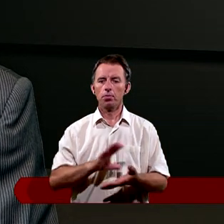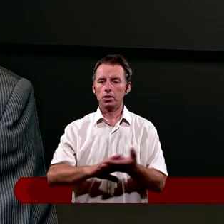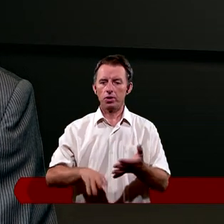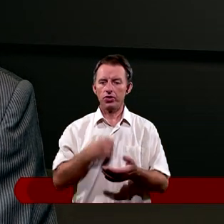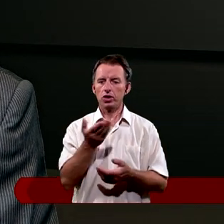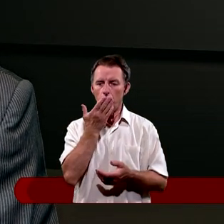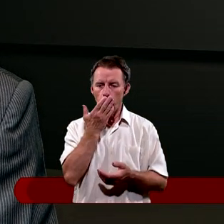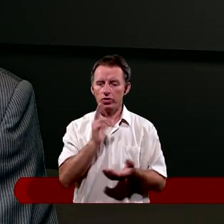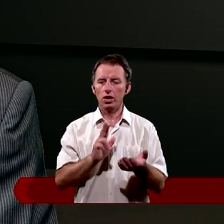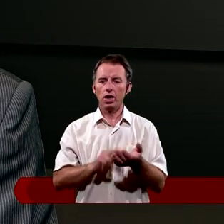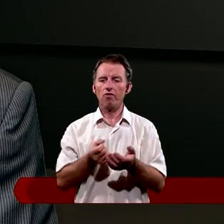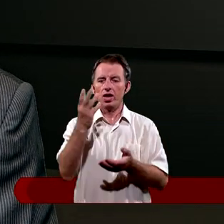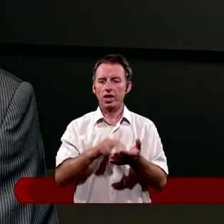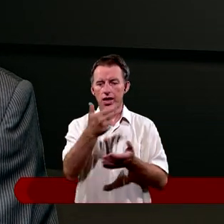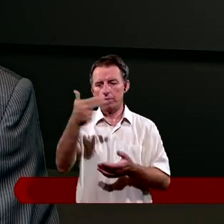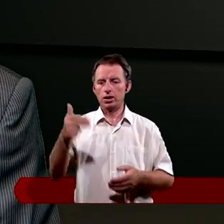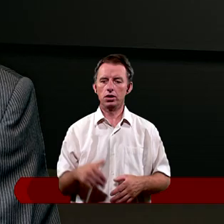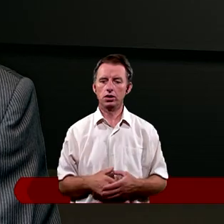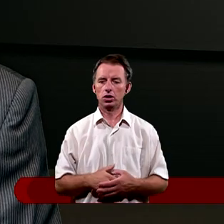Biblia wiele mówi na temat